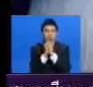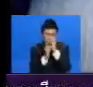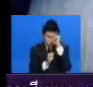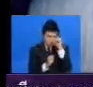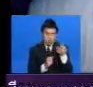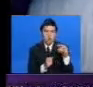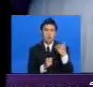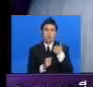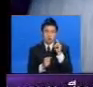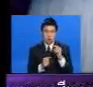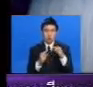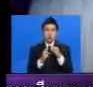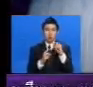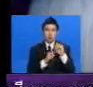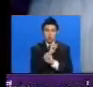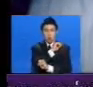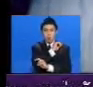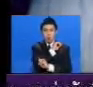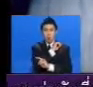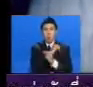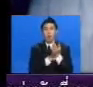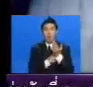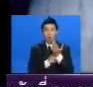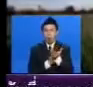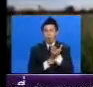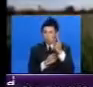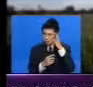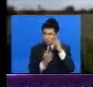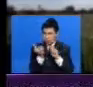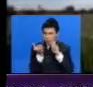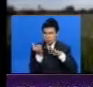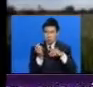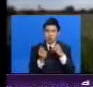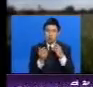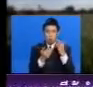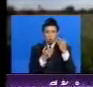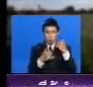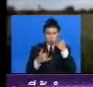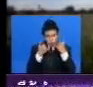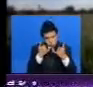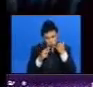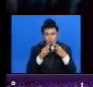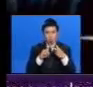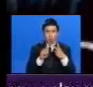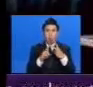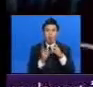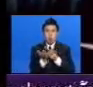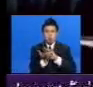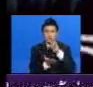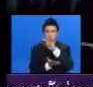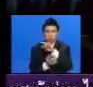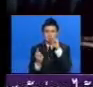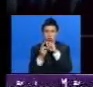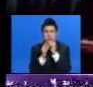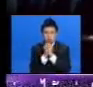ยังเรียกร้องให้อาเซียนเชื่อมโยงกิจการโทรคมนาคมและเปิดเส้นทางขนส่งทางอากาศเชื่อมโยงเข้ากับจีนและอินเดียด้วย